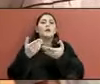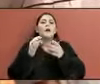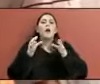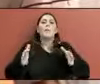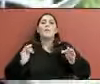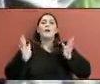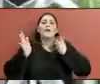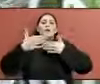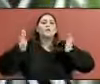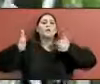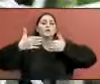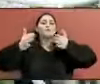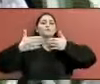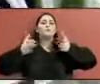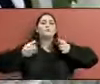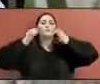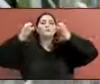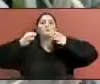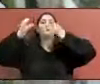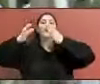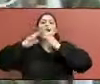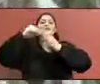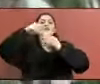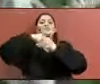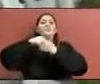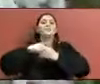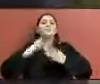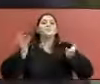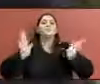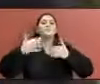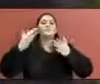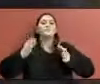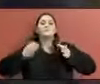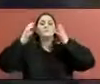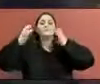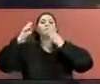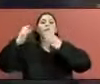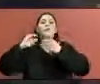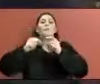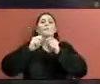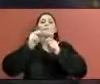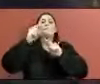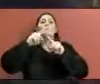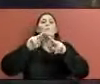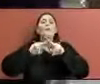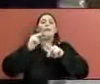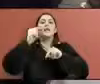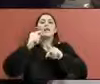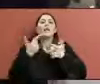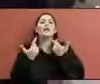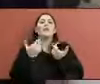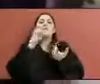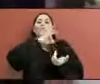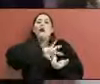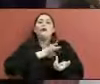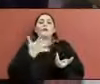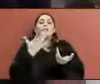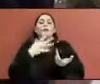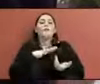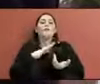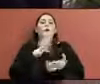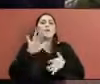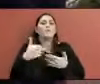teslim ettik. Saksılarımızla birlikte bu bitkilerin faydalarının anlatıldığı bir broşürümüz